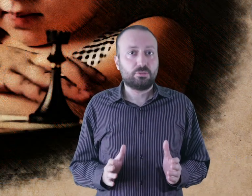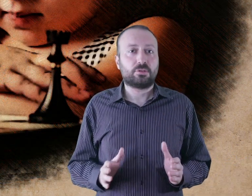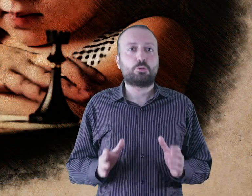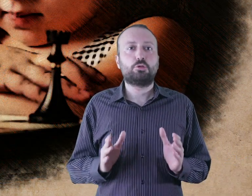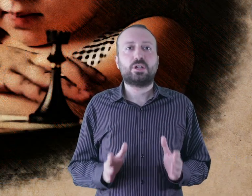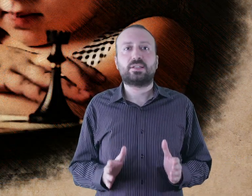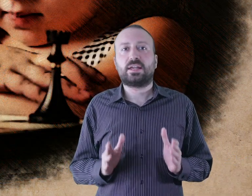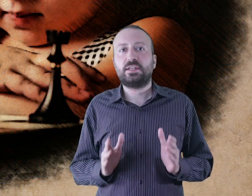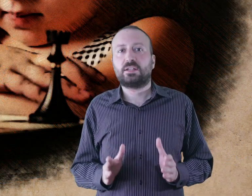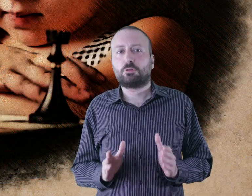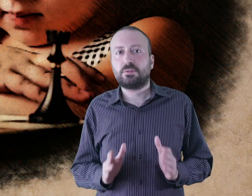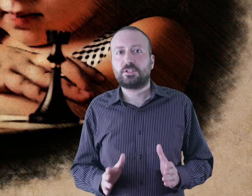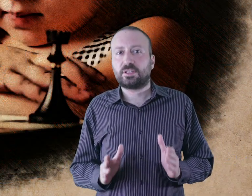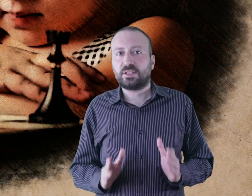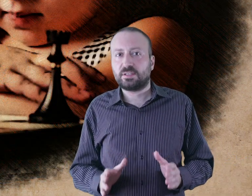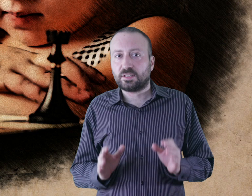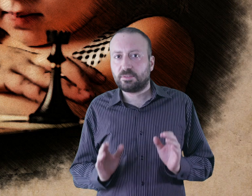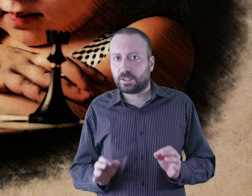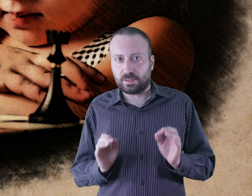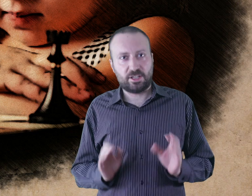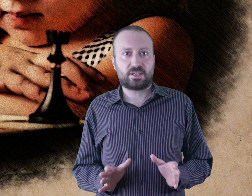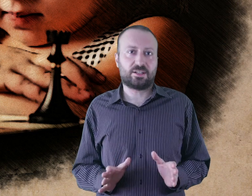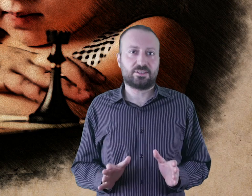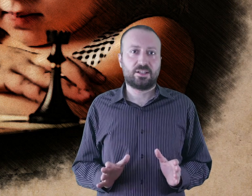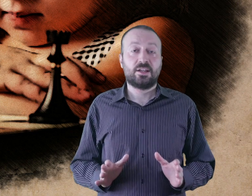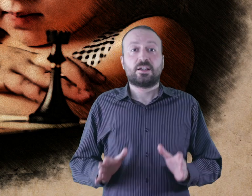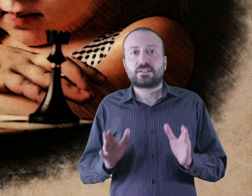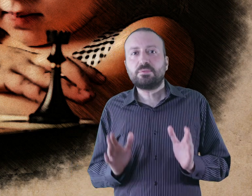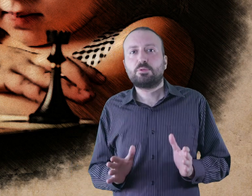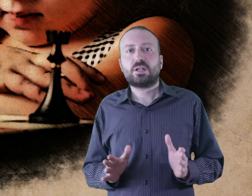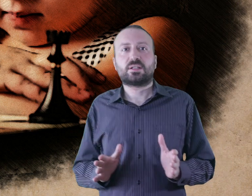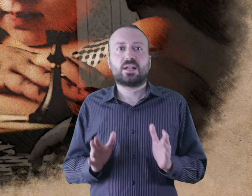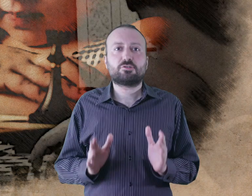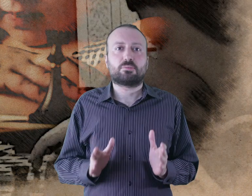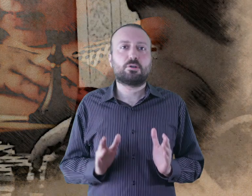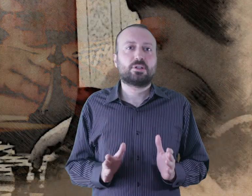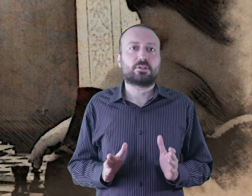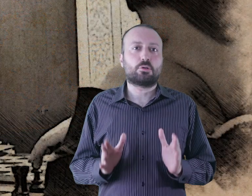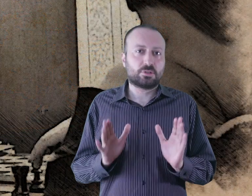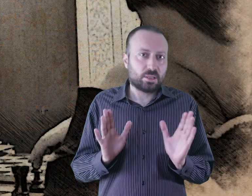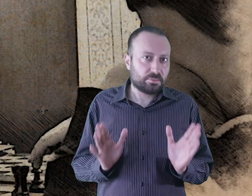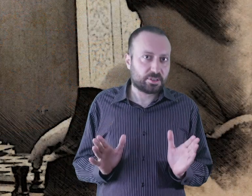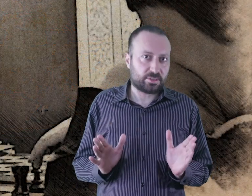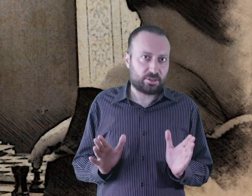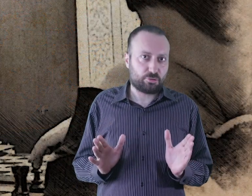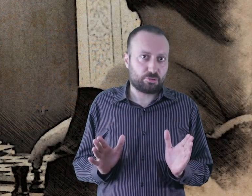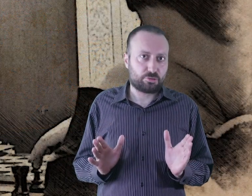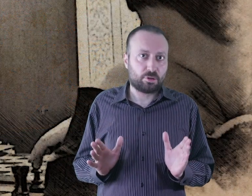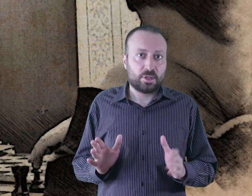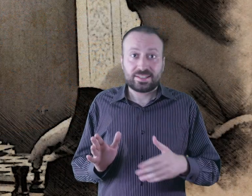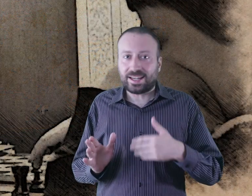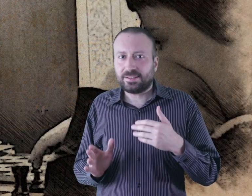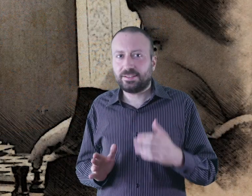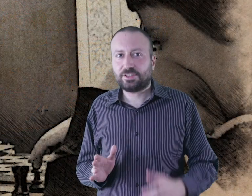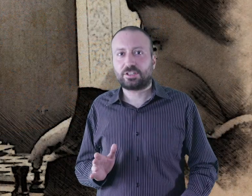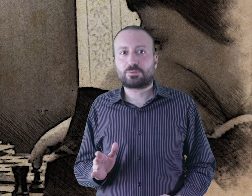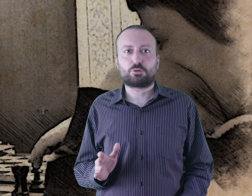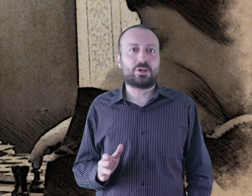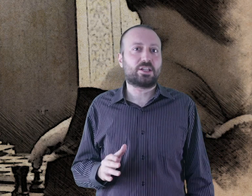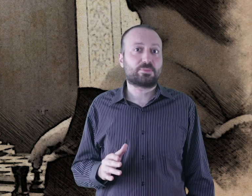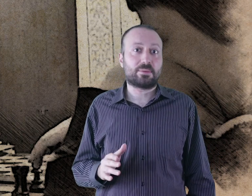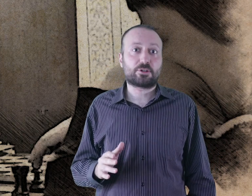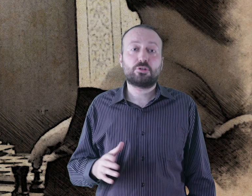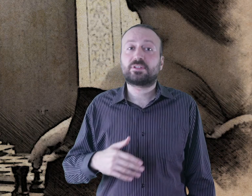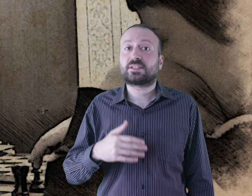bir çocuğu dünyada en iyi olabileceği tezini ispatlamaya kararlı. Tabi bu arada Laszlo Polgár ortalama bir satranç oyuncusu. Kendisi de